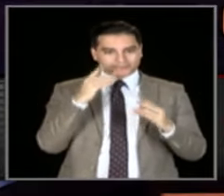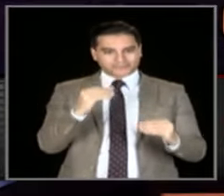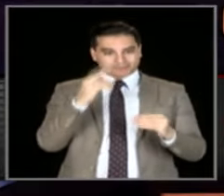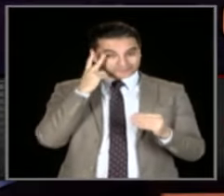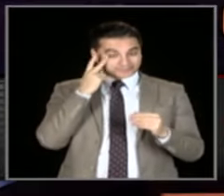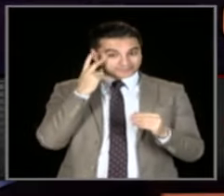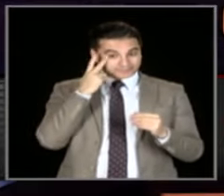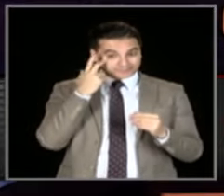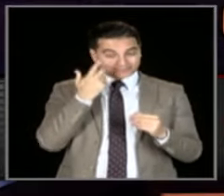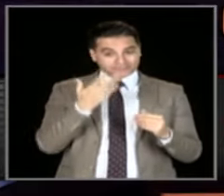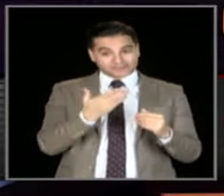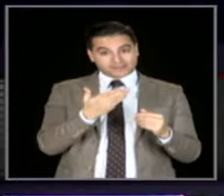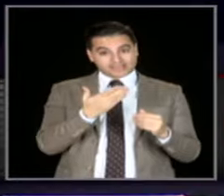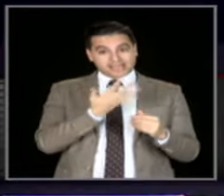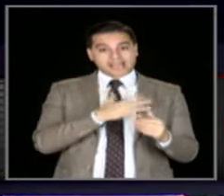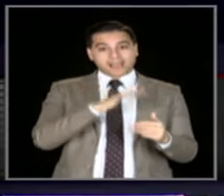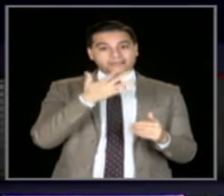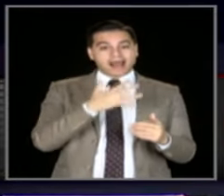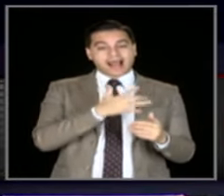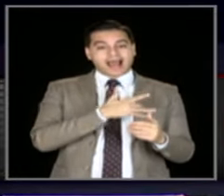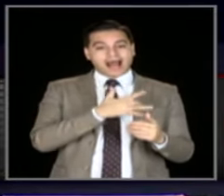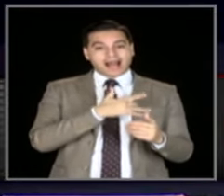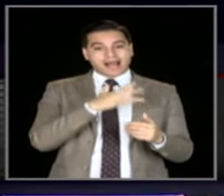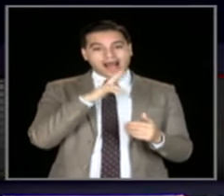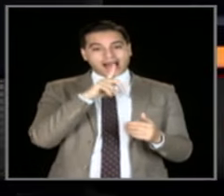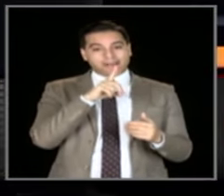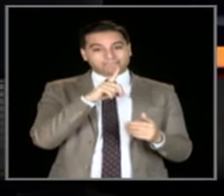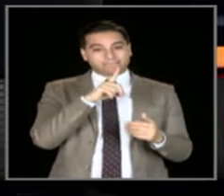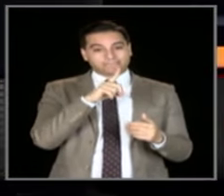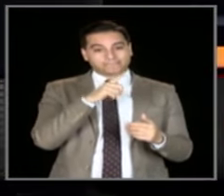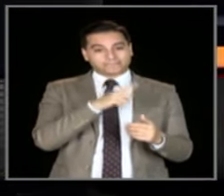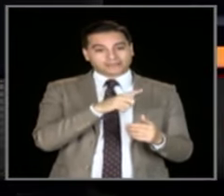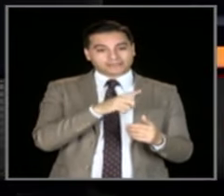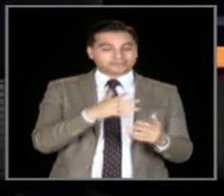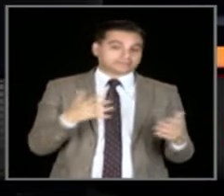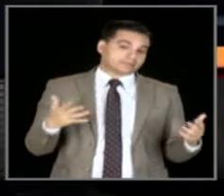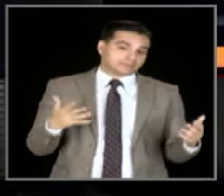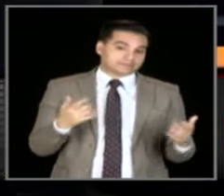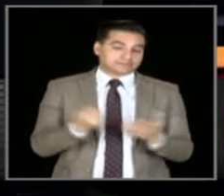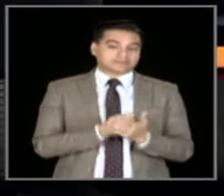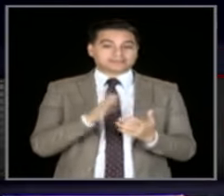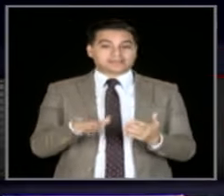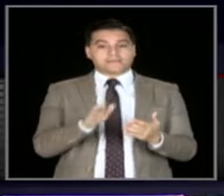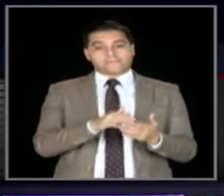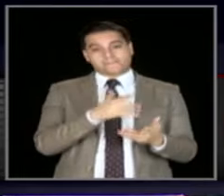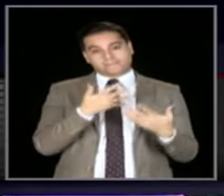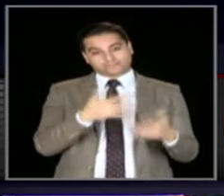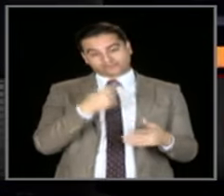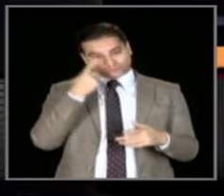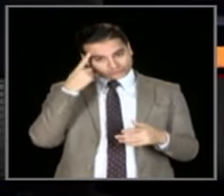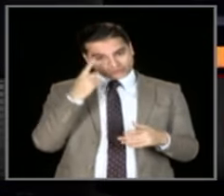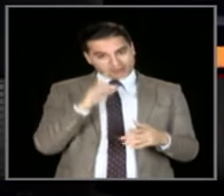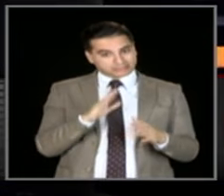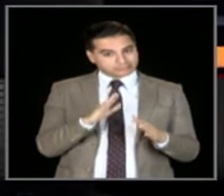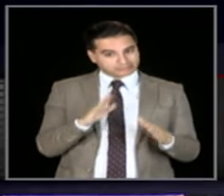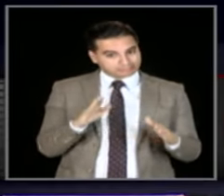إجابتك سلسلة جبال القلب. القلب هو كلات الإجابات مش عندنا. نعمل إيه؟ مش عندكم. محدش بيبقى عنده اجابات